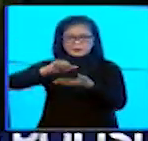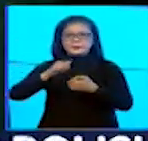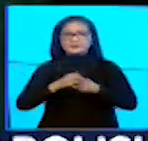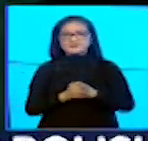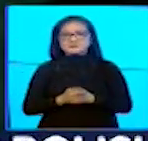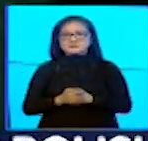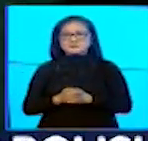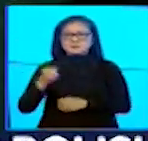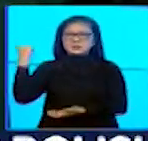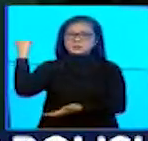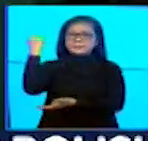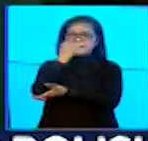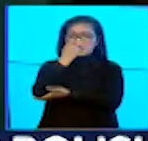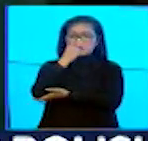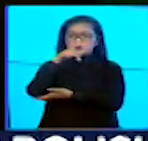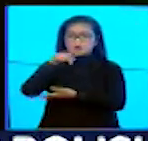pintu gerbang Mapolres Brebes.